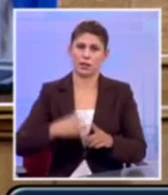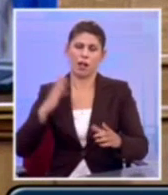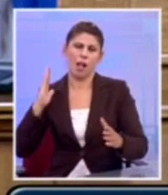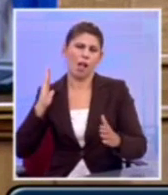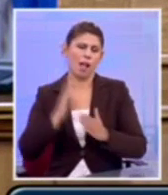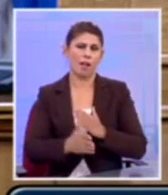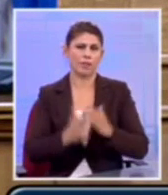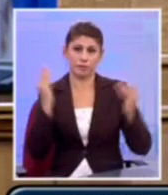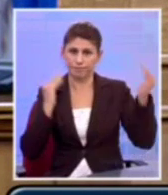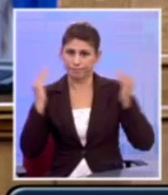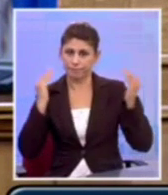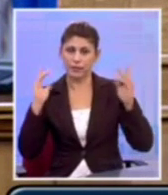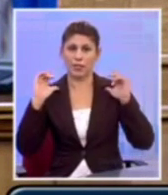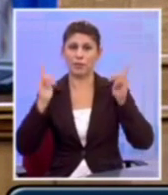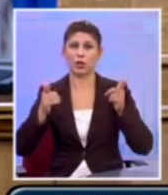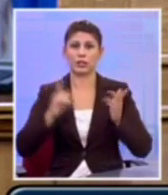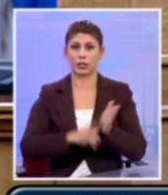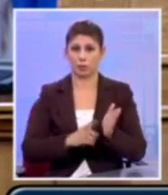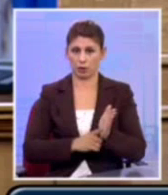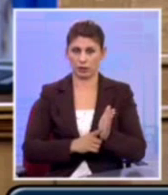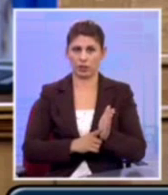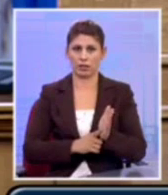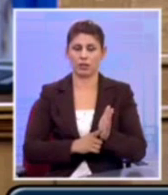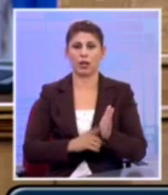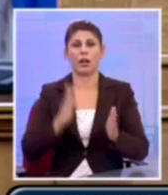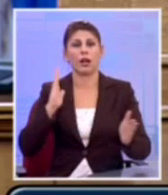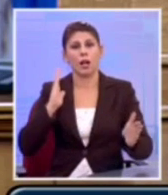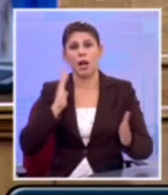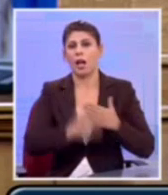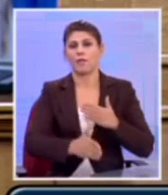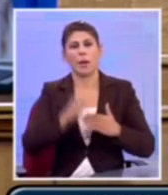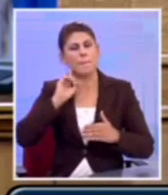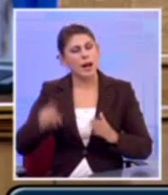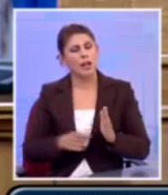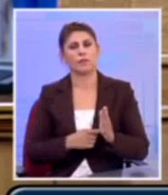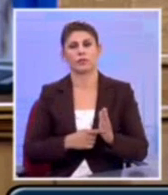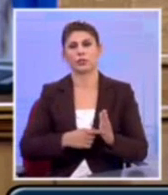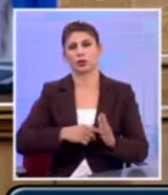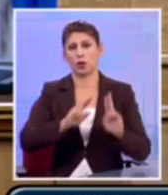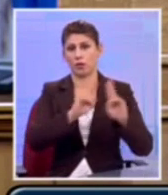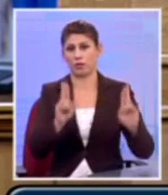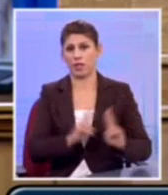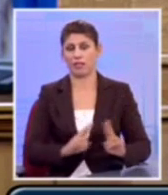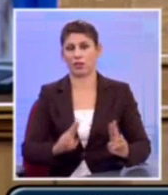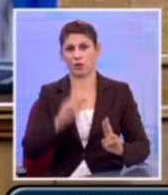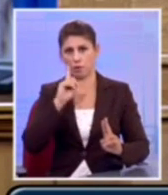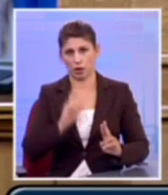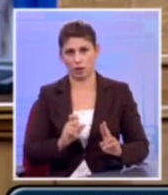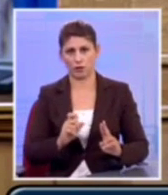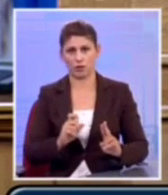ευθεία αμφισβήτηση της δημοκρατικής νομιμότητας και ευθεία παραβίαση των διεθνών